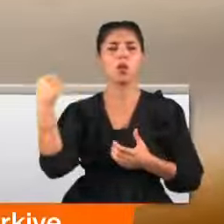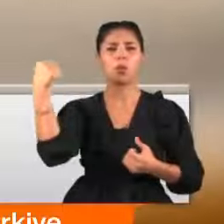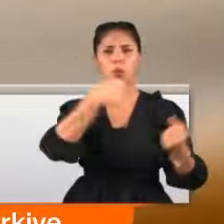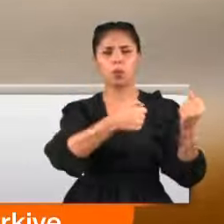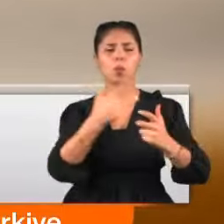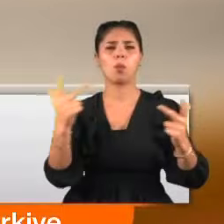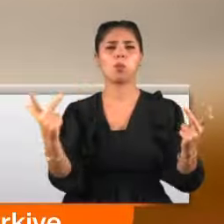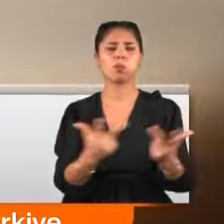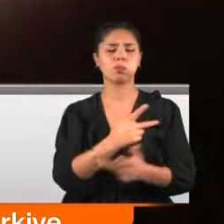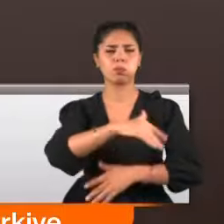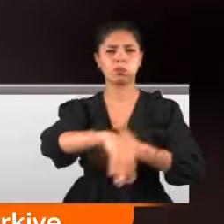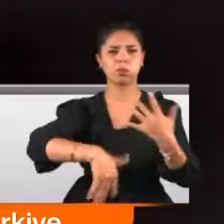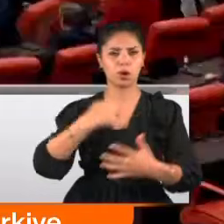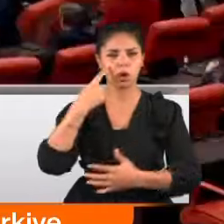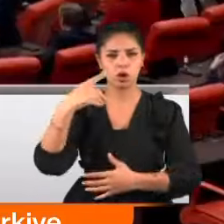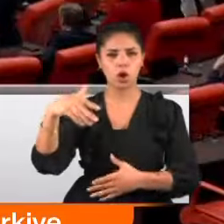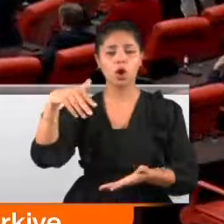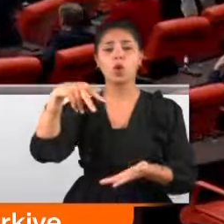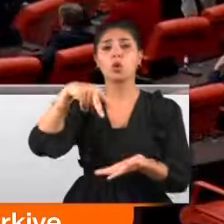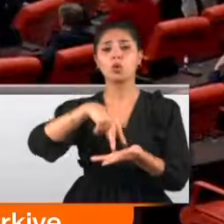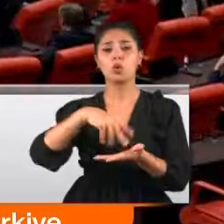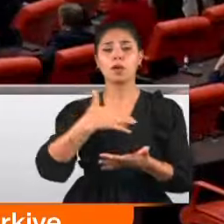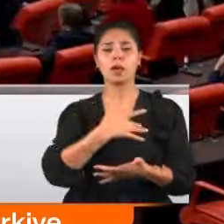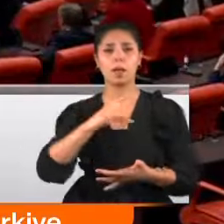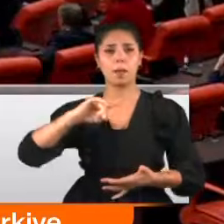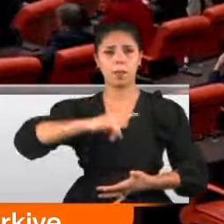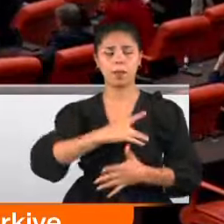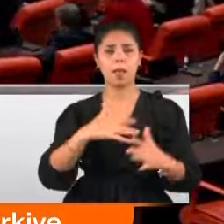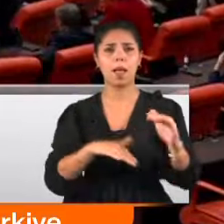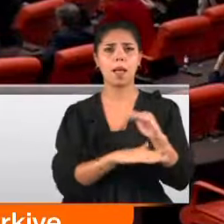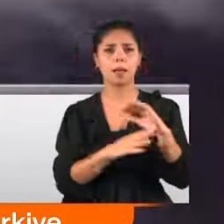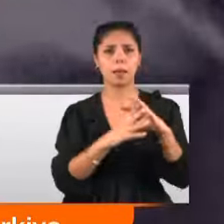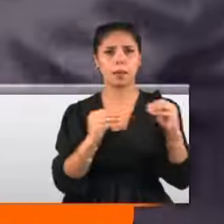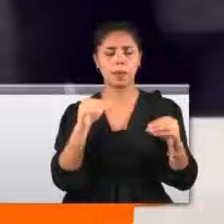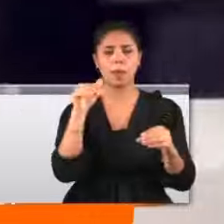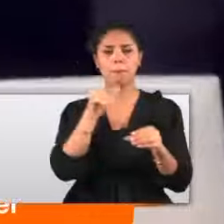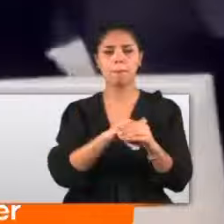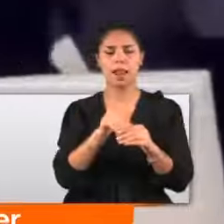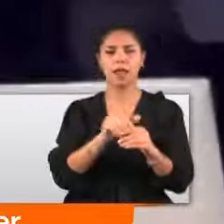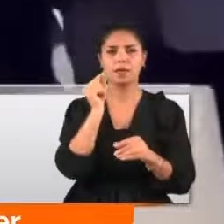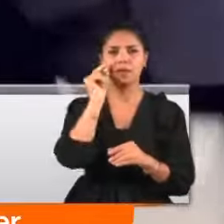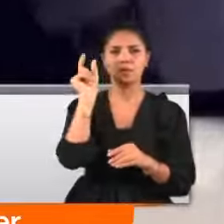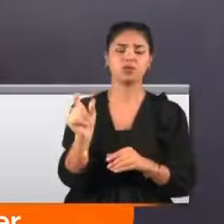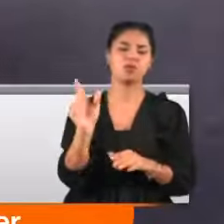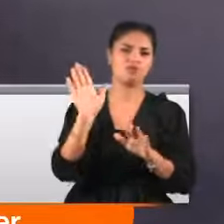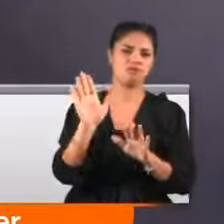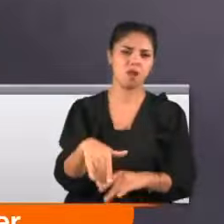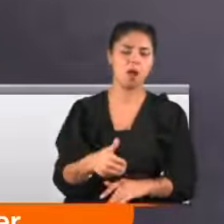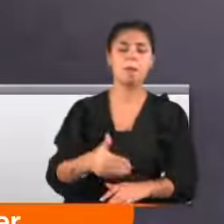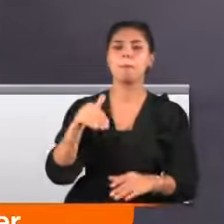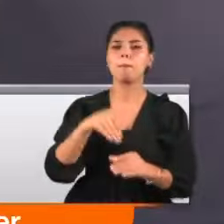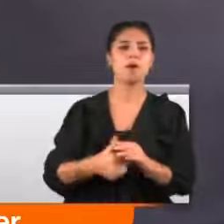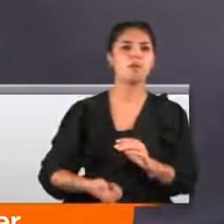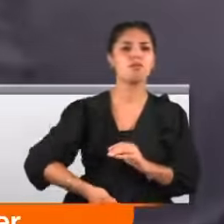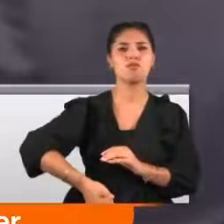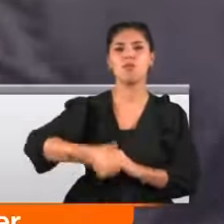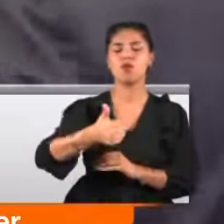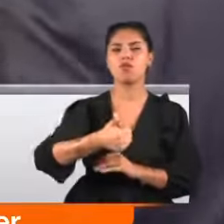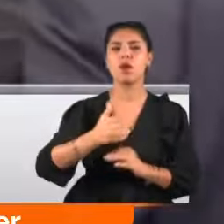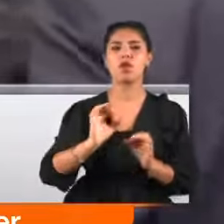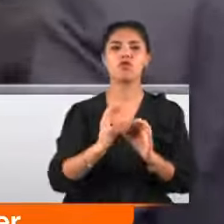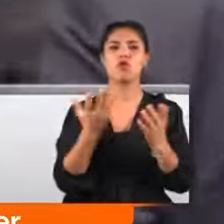yumruklar havada uçuştu. Kürsüde kalp krizi geçirip hayatını kaybeden milletvekili bile oldu. Meclis başkanlığı çareyi panik